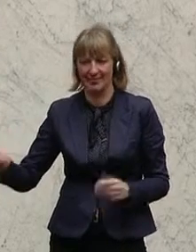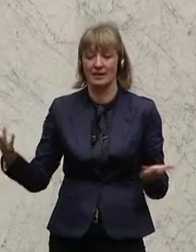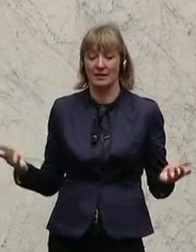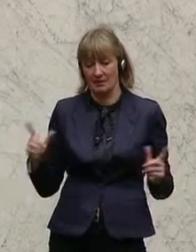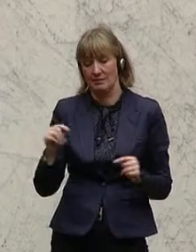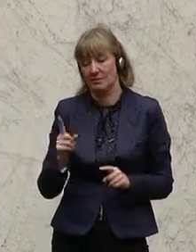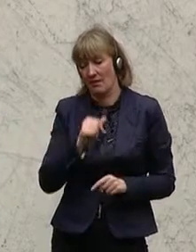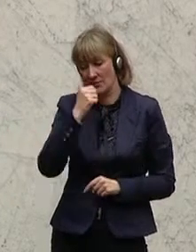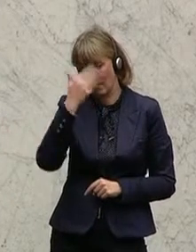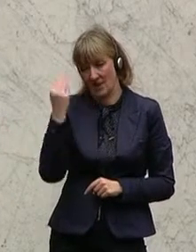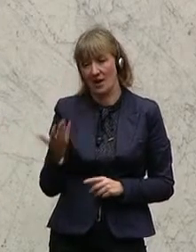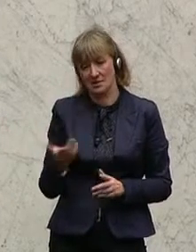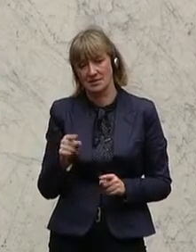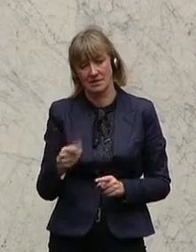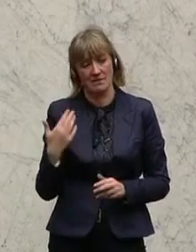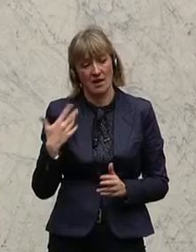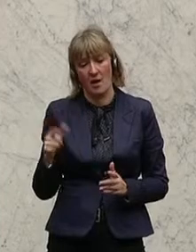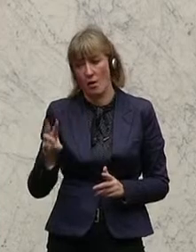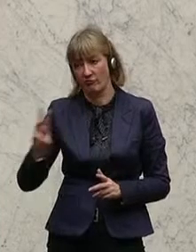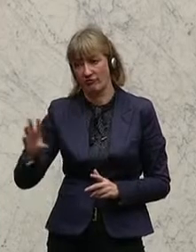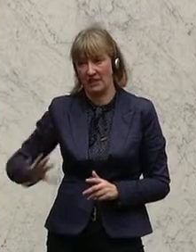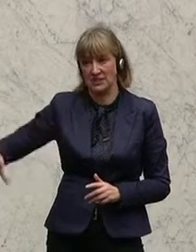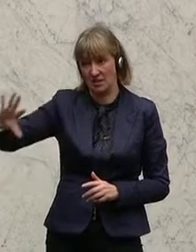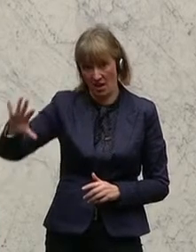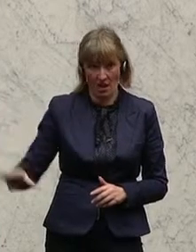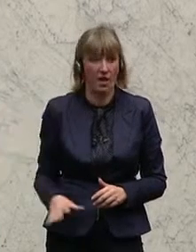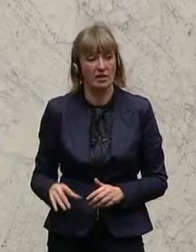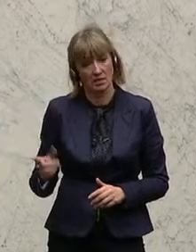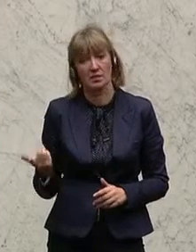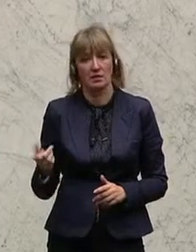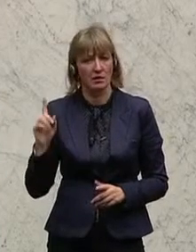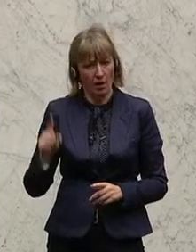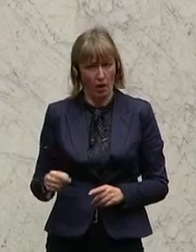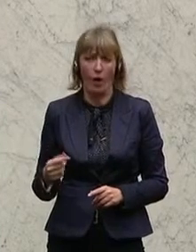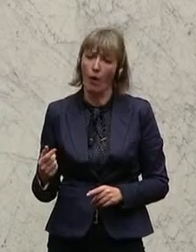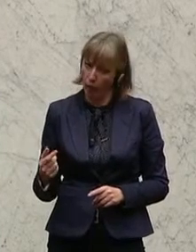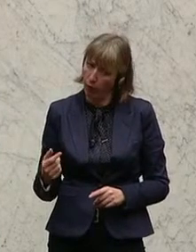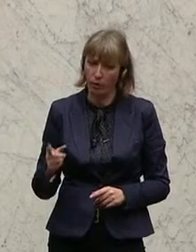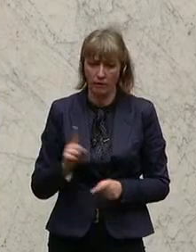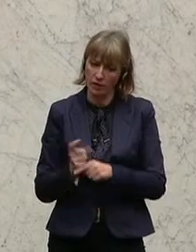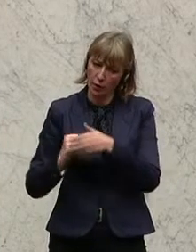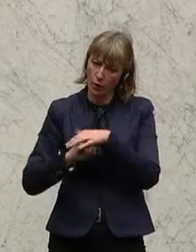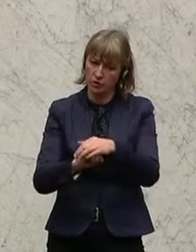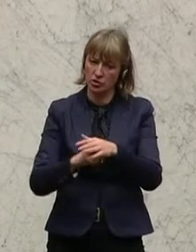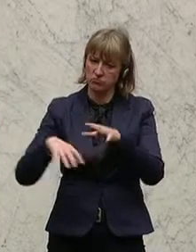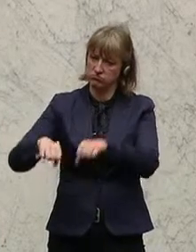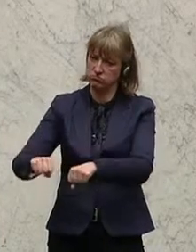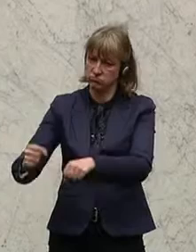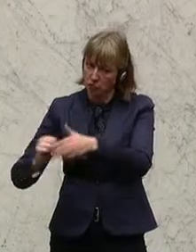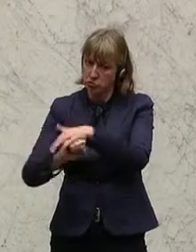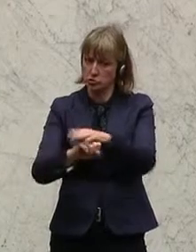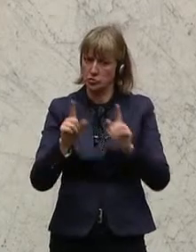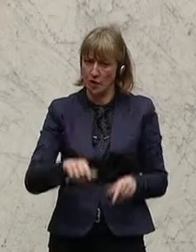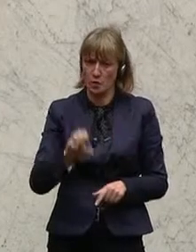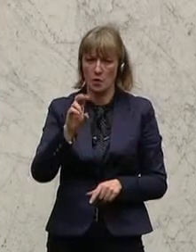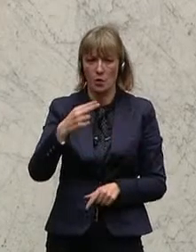es war ja auch der Westen nicht immer ganz wählerisch bei der Unterstützung von Potentaten und Saddam Hussein,